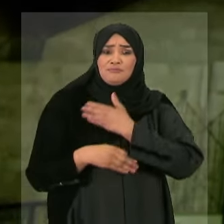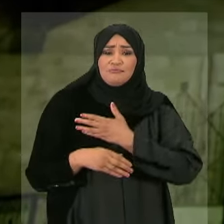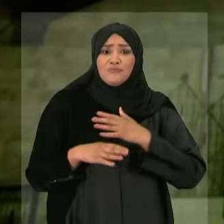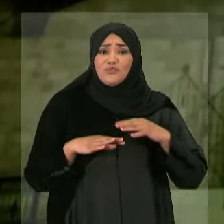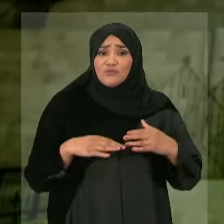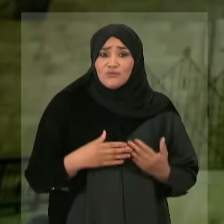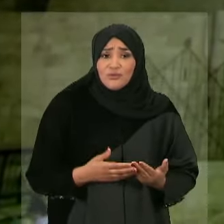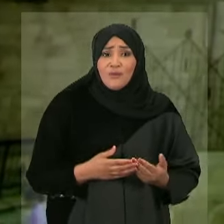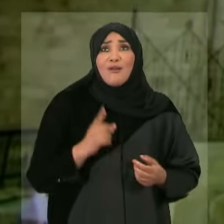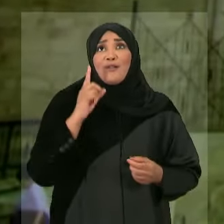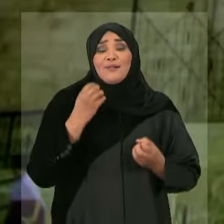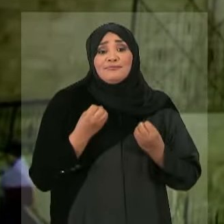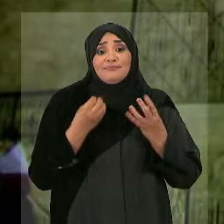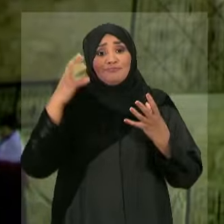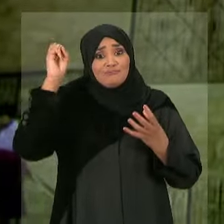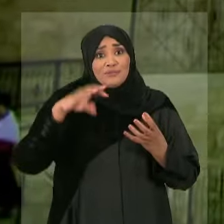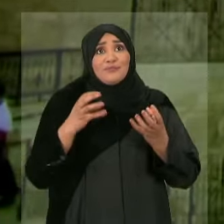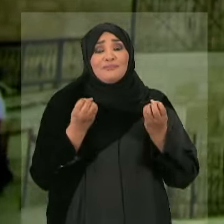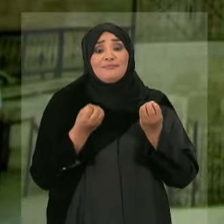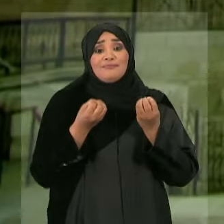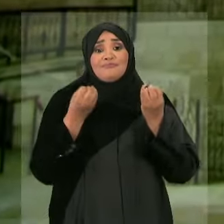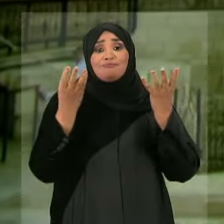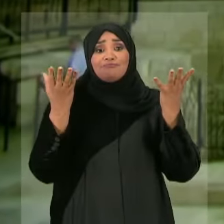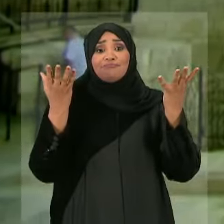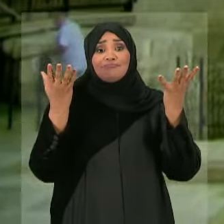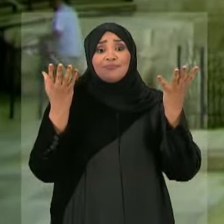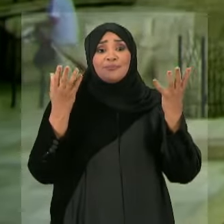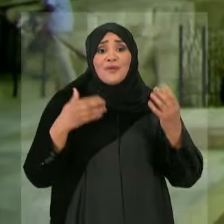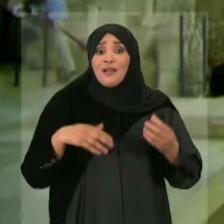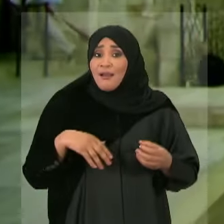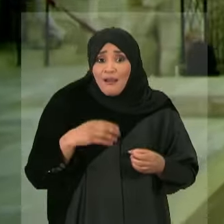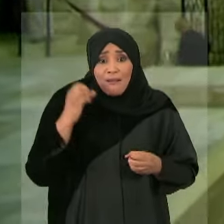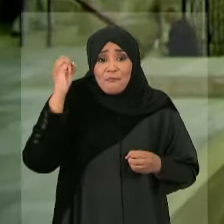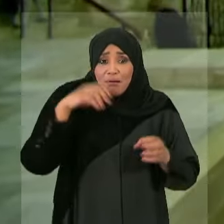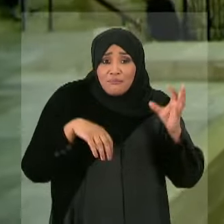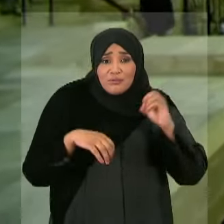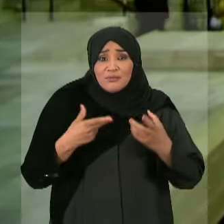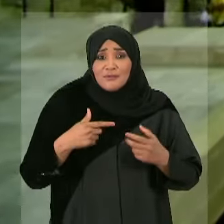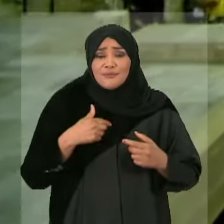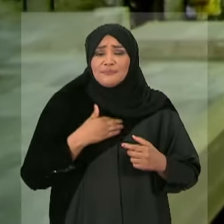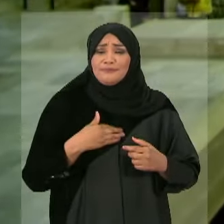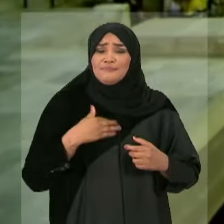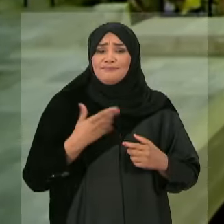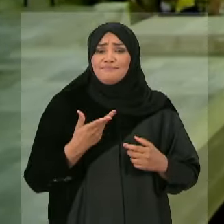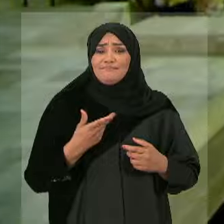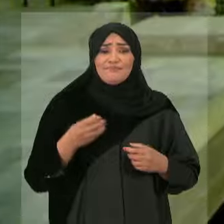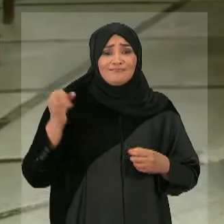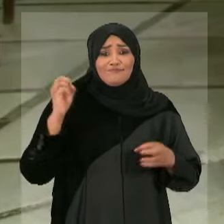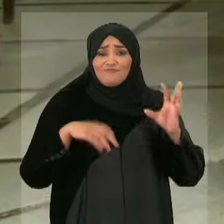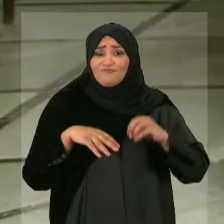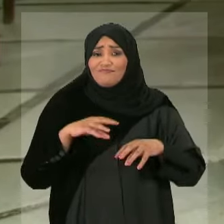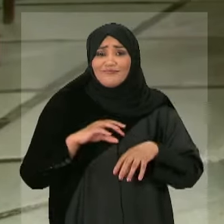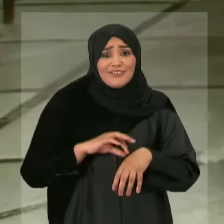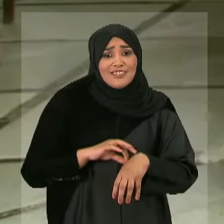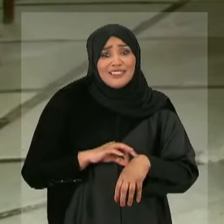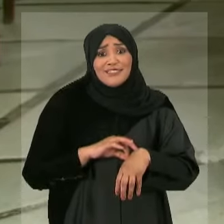النور، البشارة تعني لي الروحانيات، البشارة تعني لي معجزة الإنسان